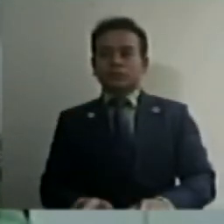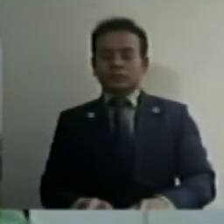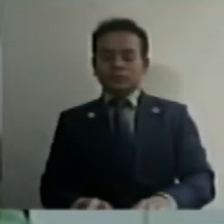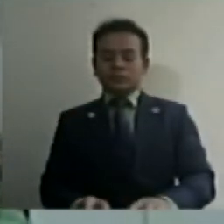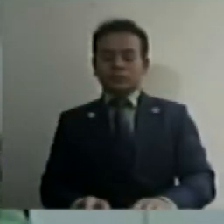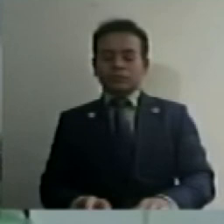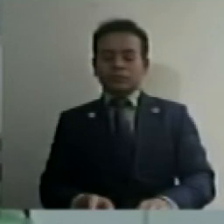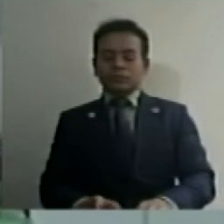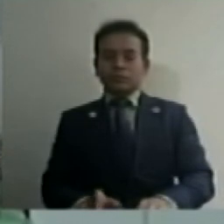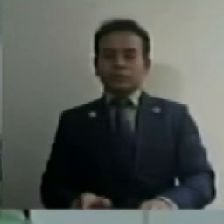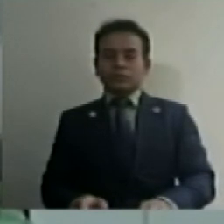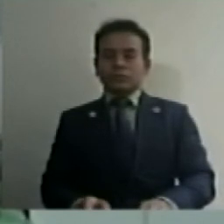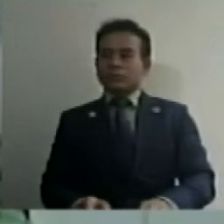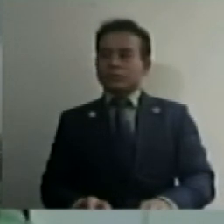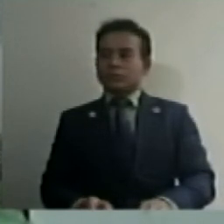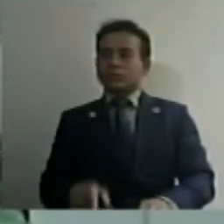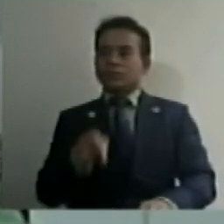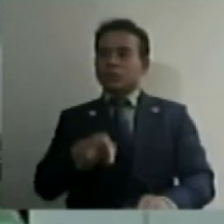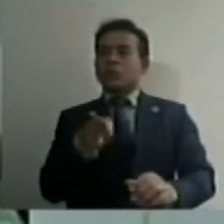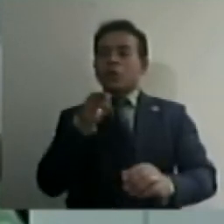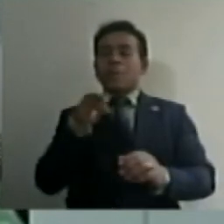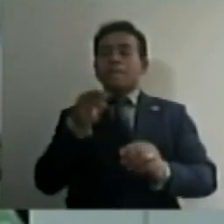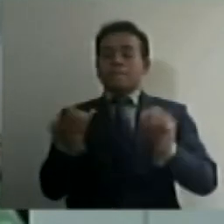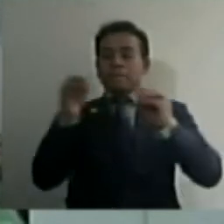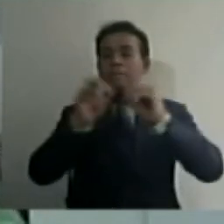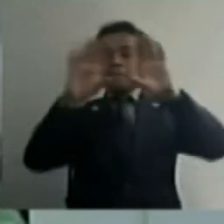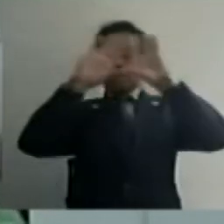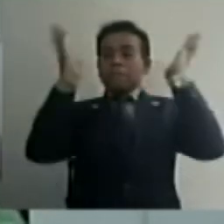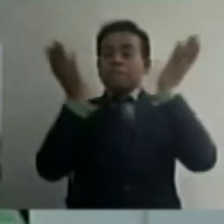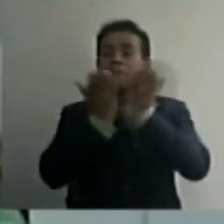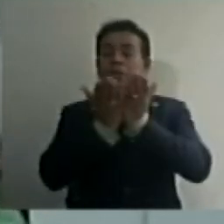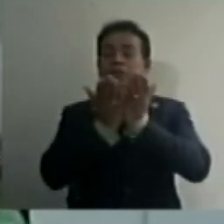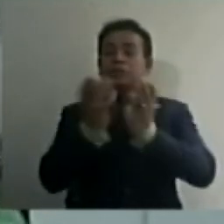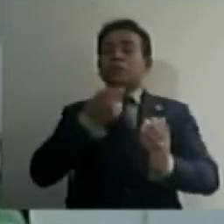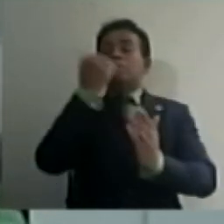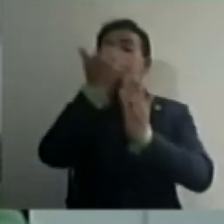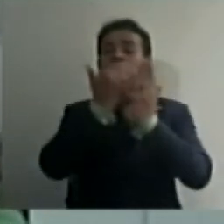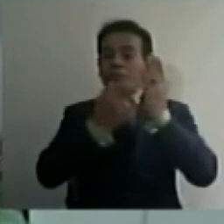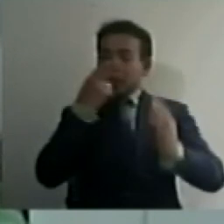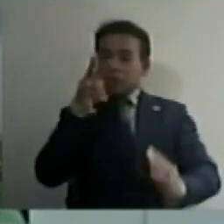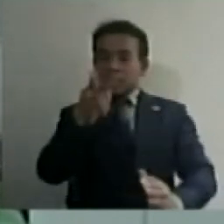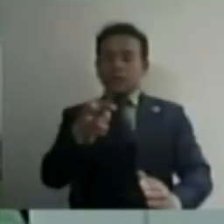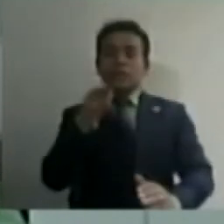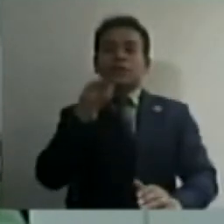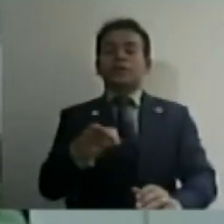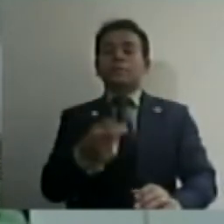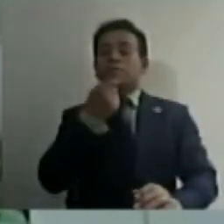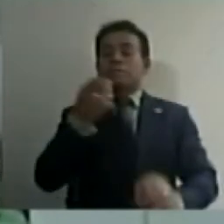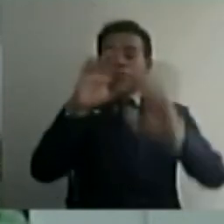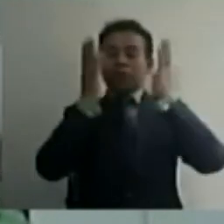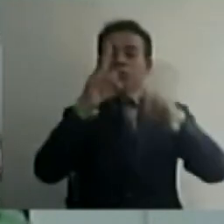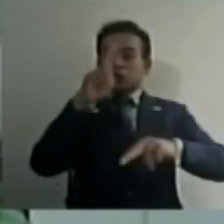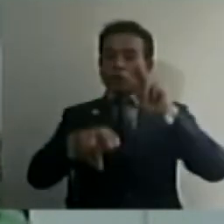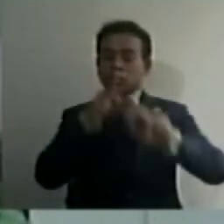এবং বিশ্ব পরিস্থিতি যদি আমরা দেখি, এটা বিশ্ব স্বাস্থ্য সংস্থার সিচুয়েশন রিপোর্ট 12 এপ্রিল অনুযায়ী 24 ঘন্টায় শনাক্ত হয়েছে